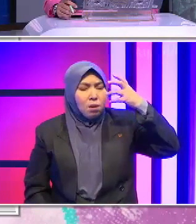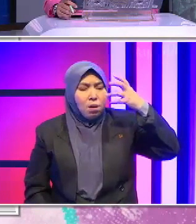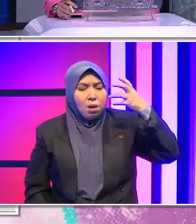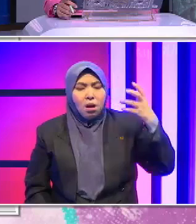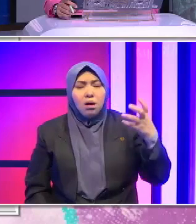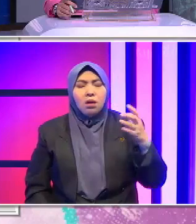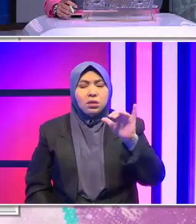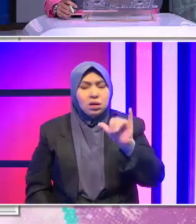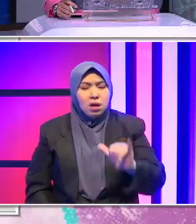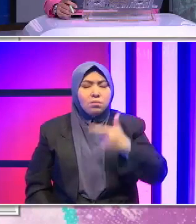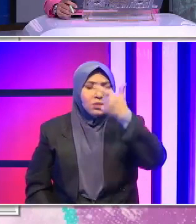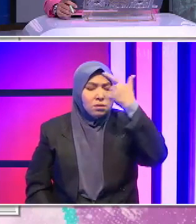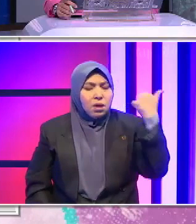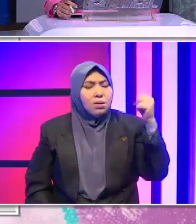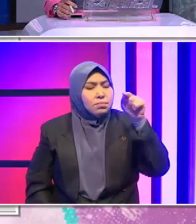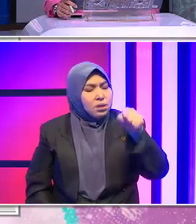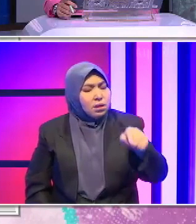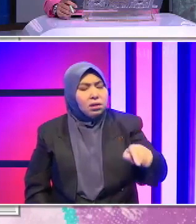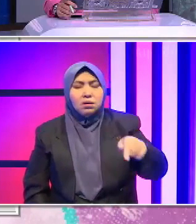نقدر